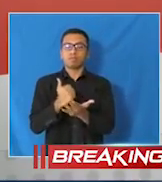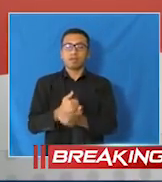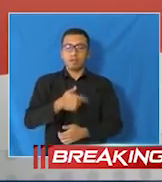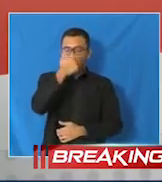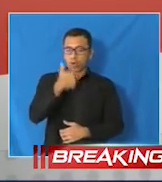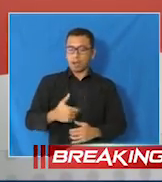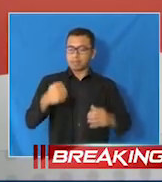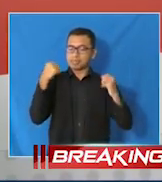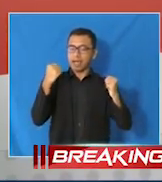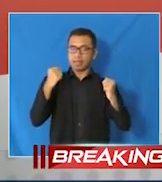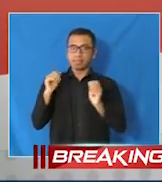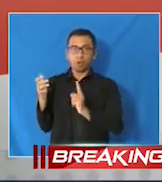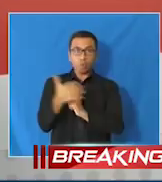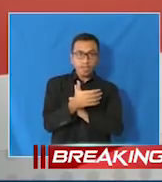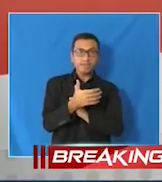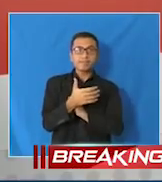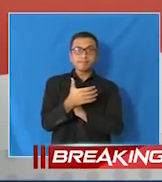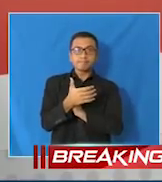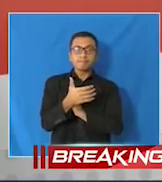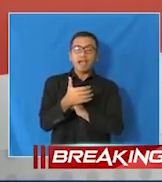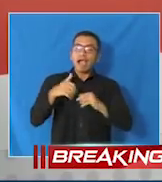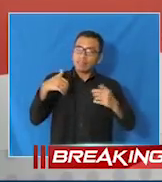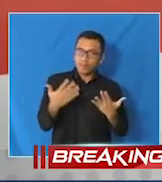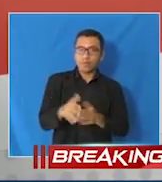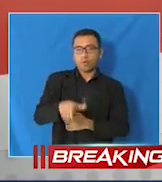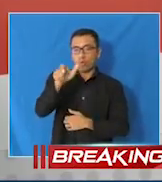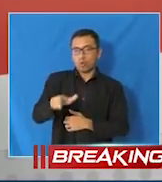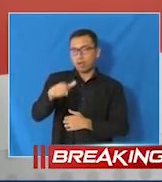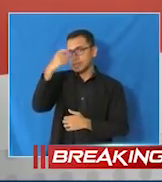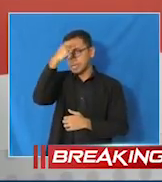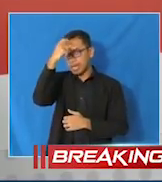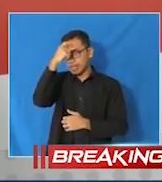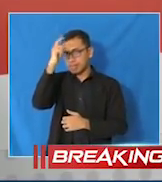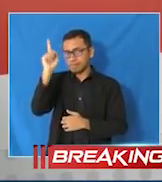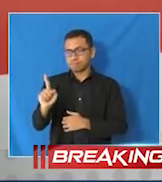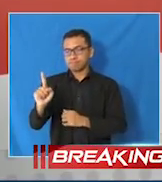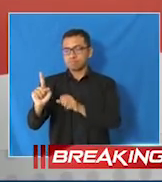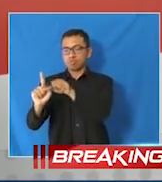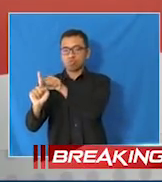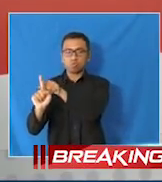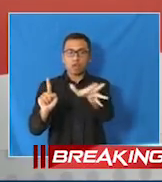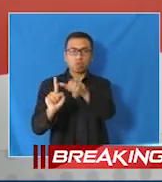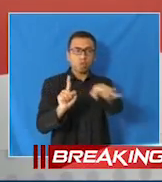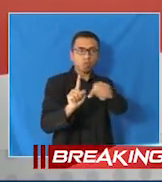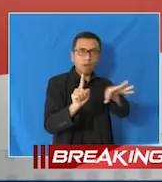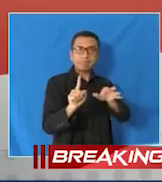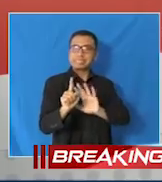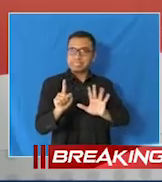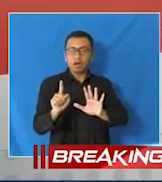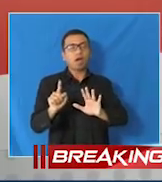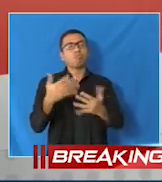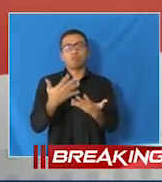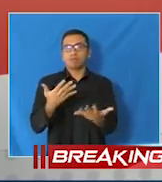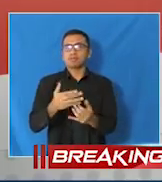tetap sehat atau upaya untuk melindungi orang sakit agar tidak menularkan penyakitnya ke orang lain tidak bisa